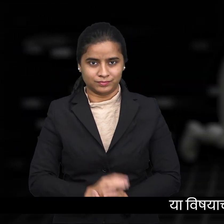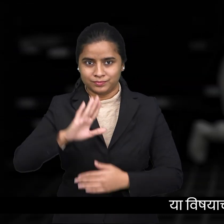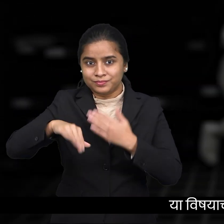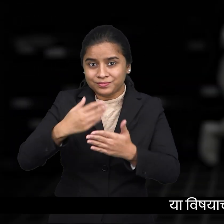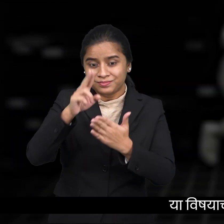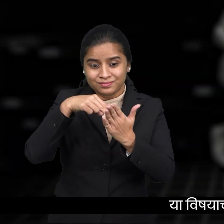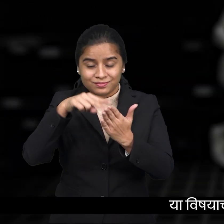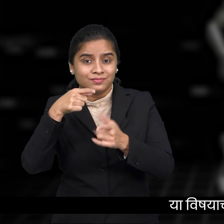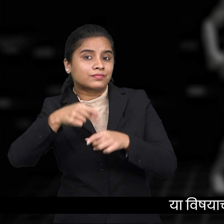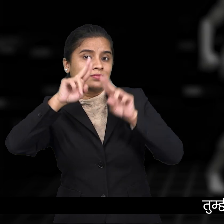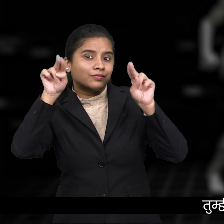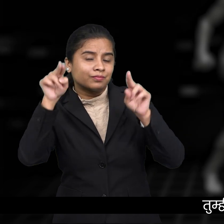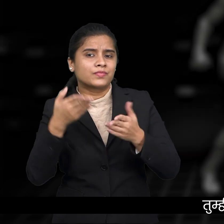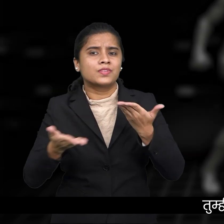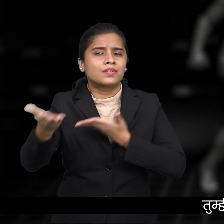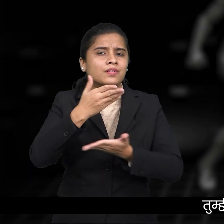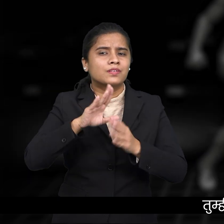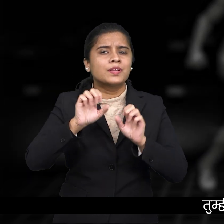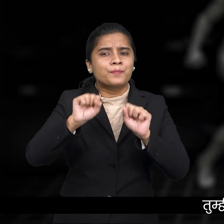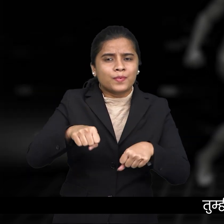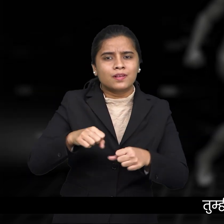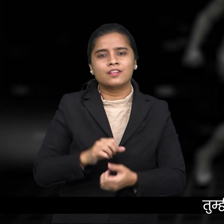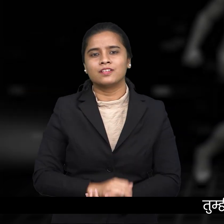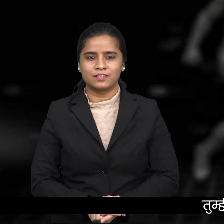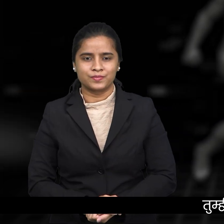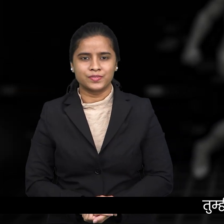या विषयाचा अभ्यास केल्यानंतर तुम्ही हे करू शकाल।